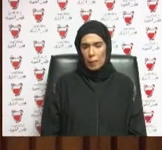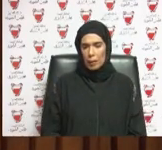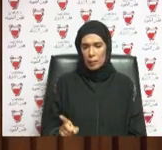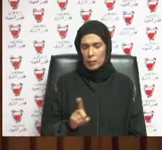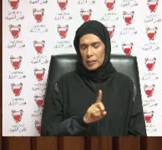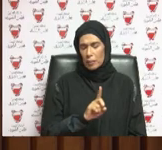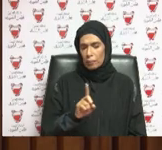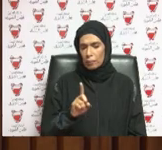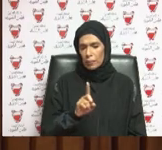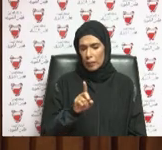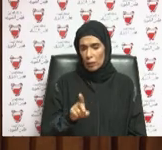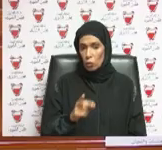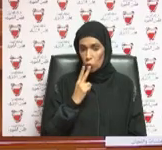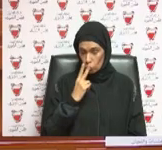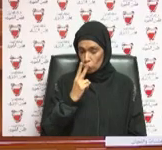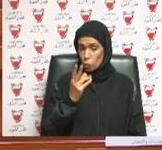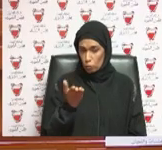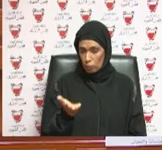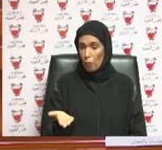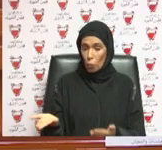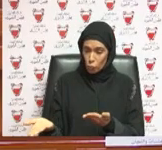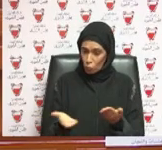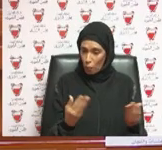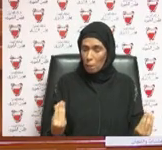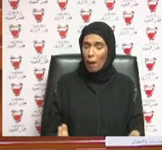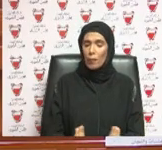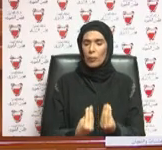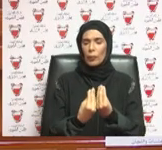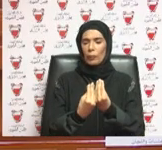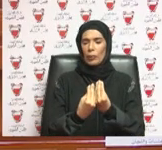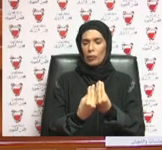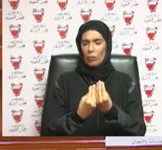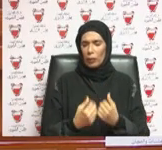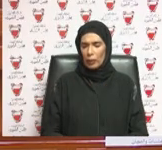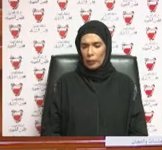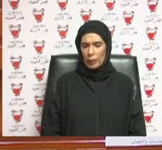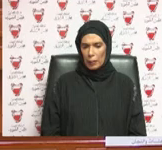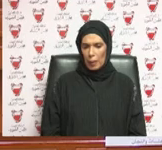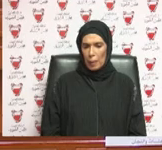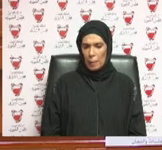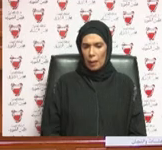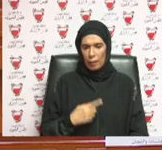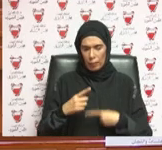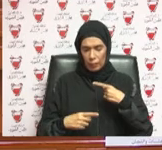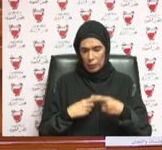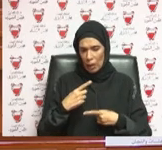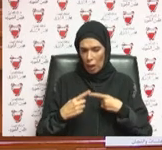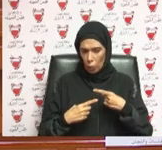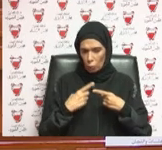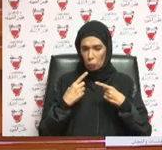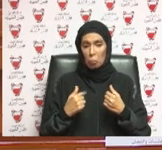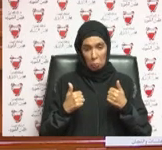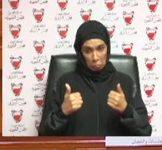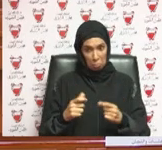إلا نشوف سموه موجود قبل غيره في الموقف وحاضر، وكان دائما يعرف كيف